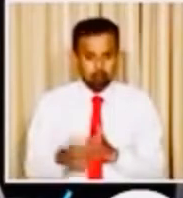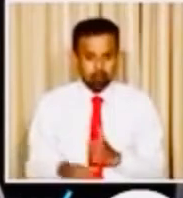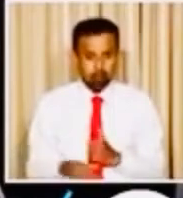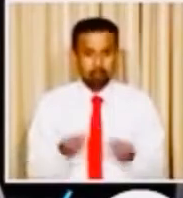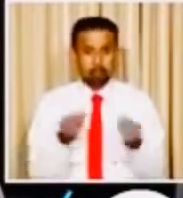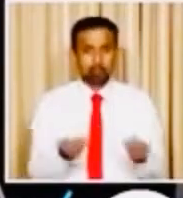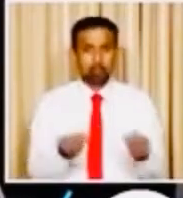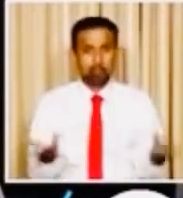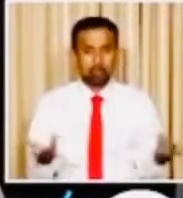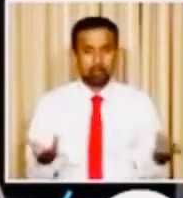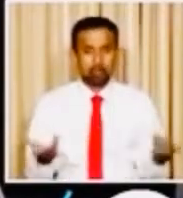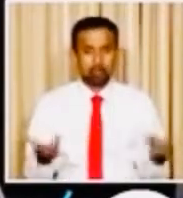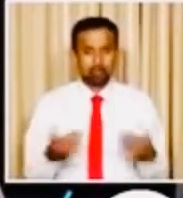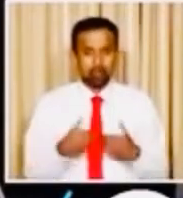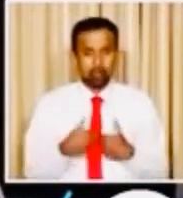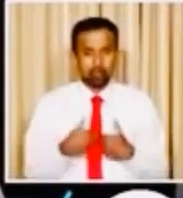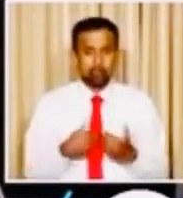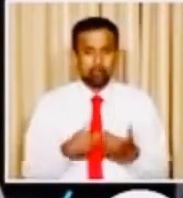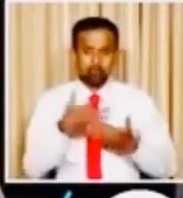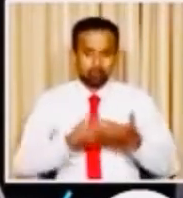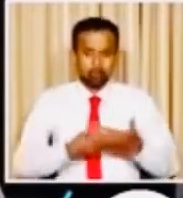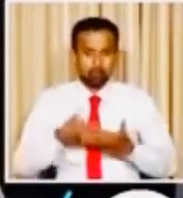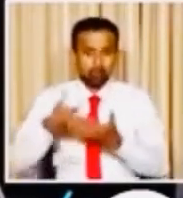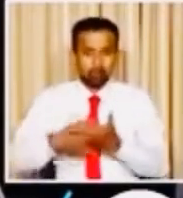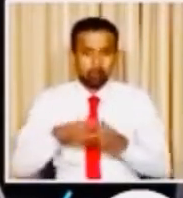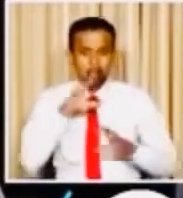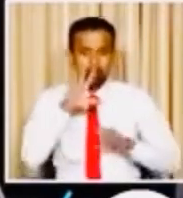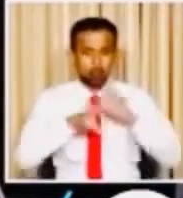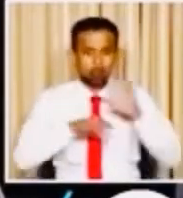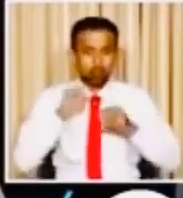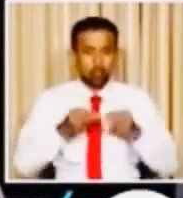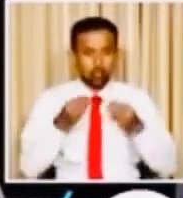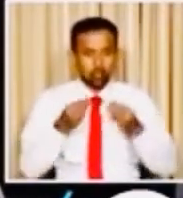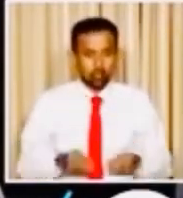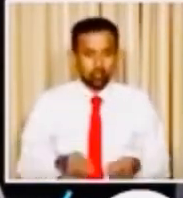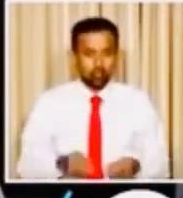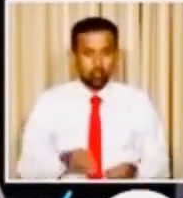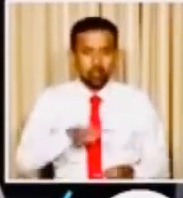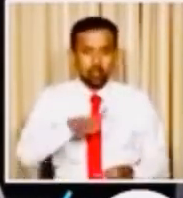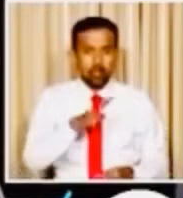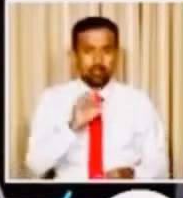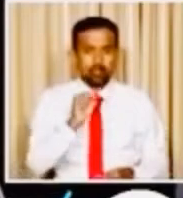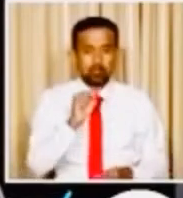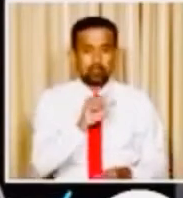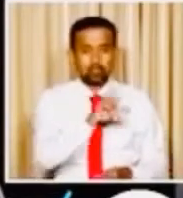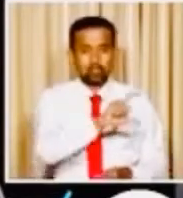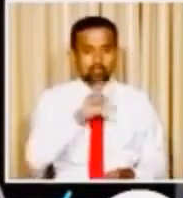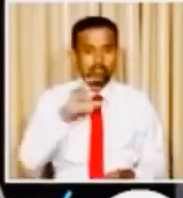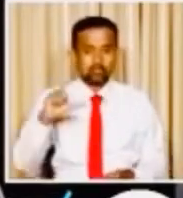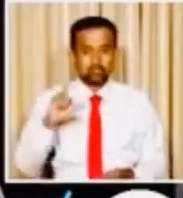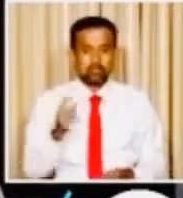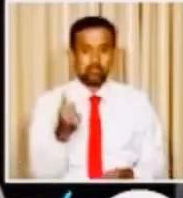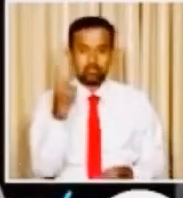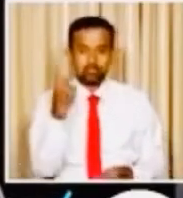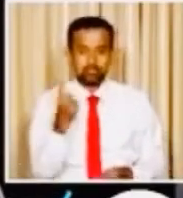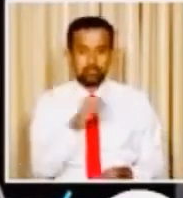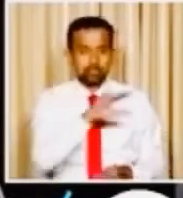නැහැ. ඒ සඳහා අපි වාර්තා අරගෙන තියෙනවා, දත්ත අරගෙන තියෙනවා. 450cc දක්වා